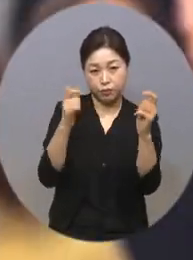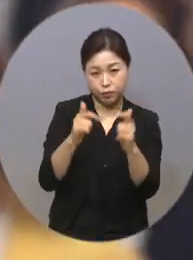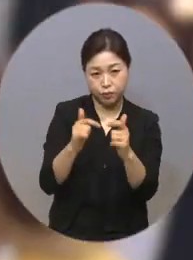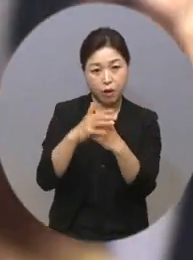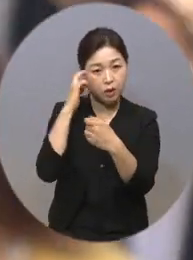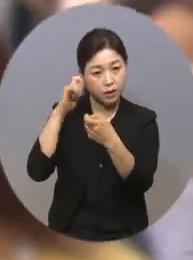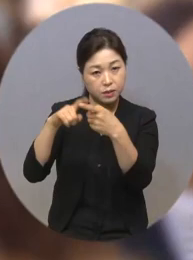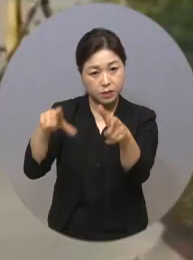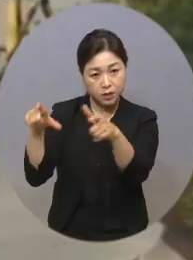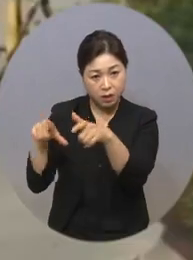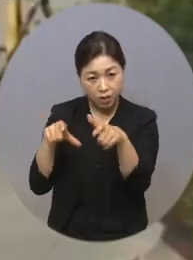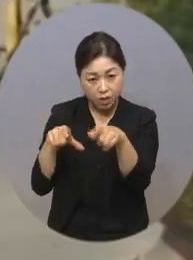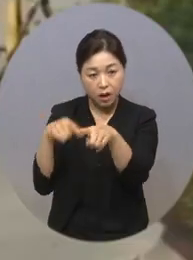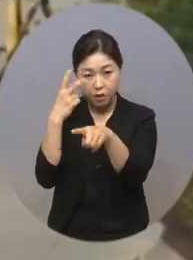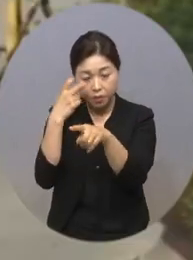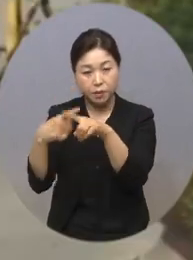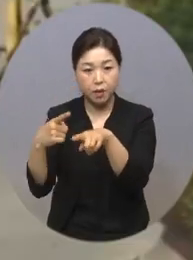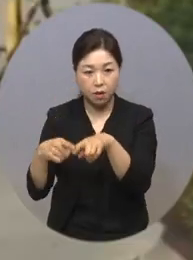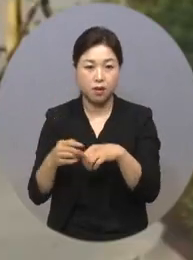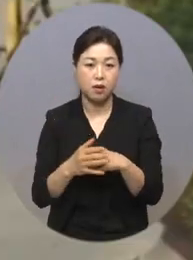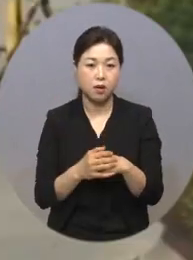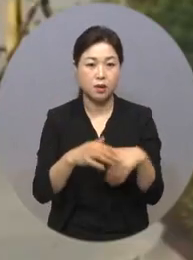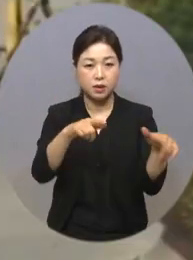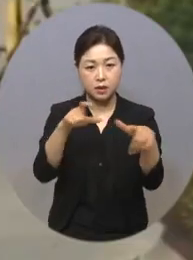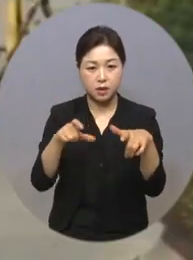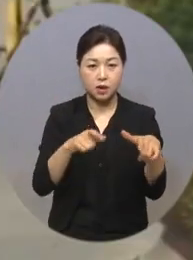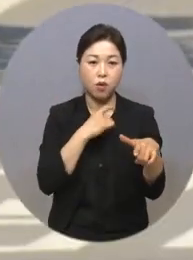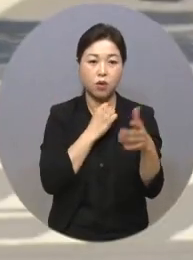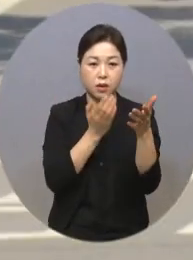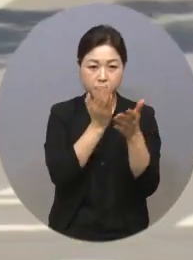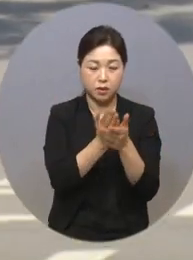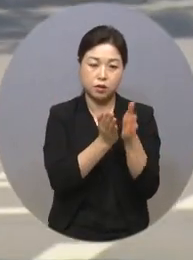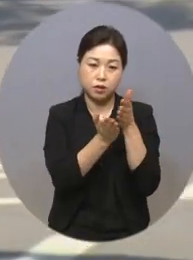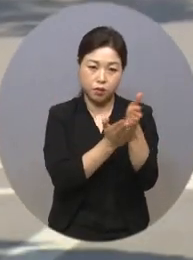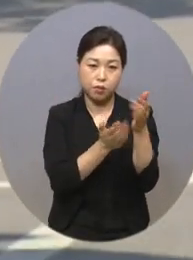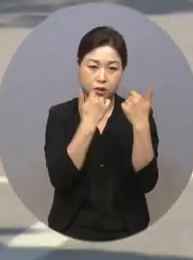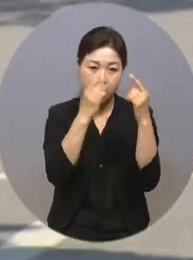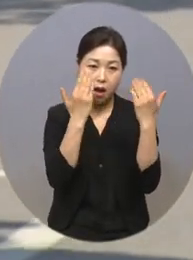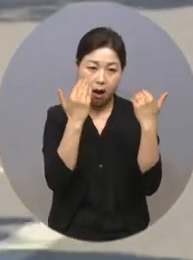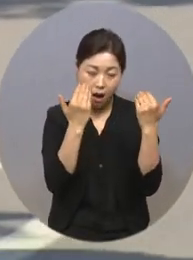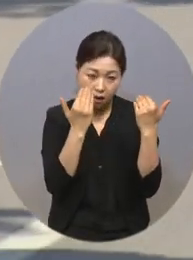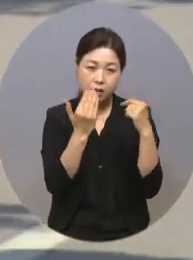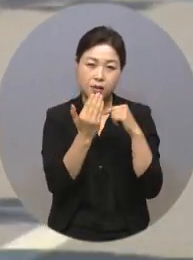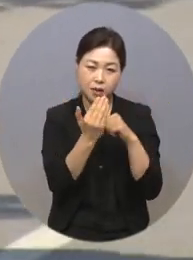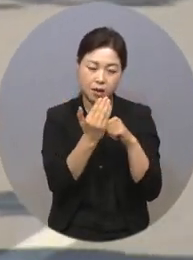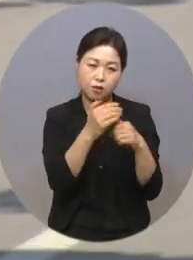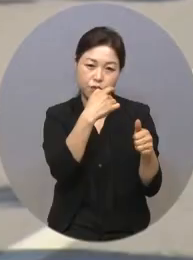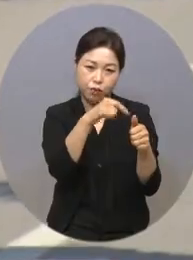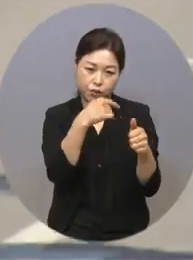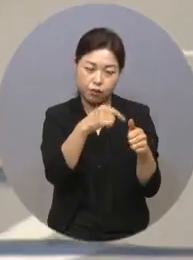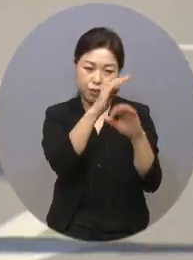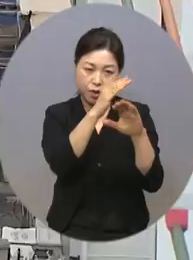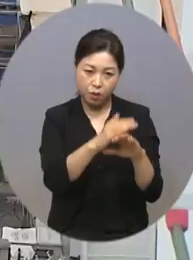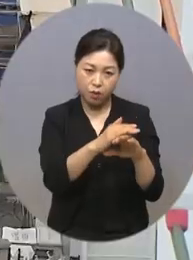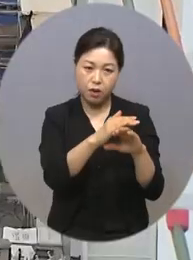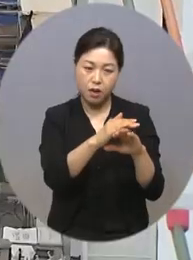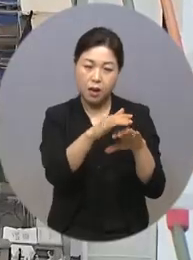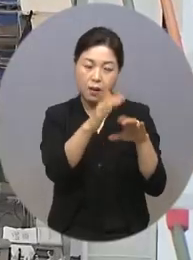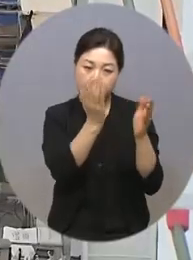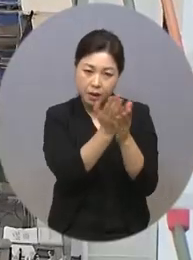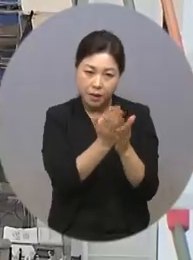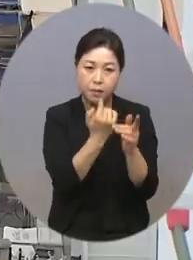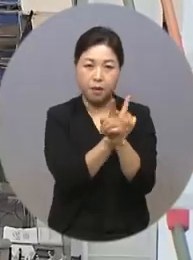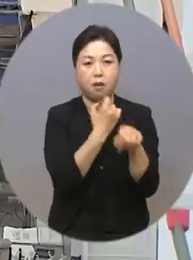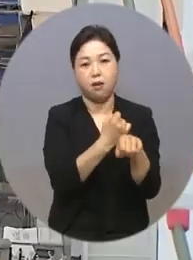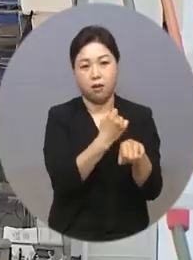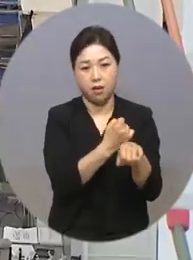정성 평가와 함께 지역 수요에 기반한 전문대학의 맞춤형 학사 조직 개편 등을 중점 평가해